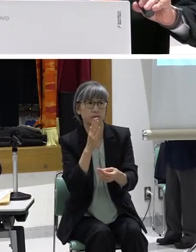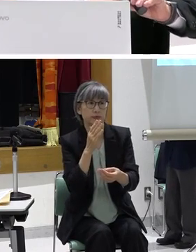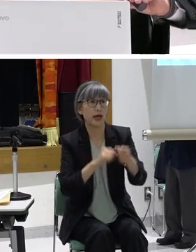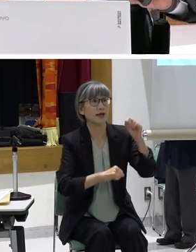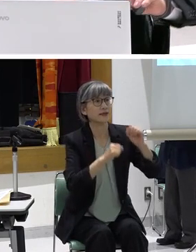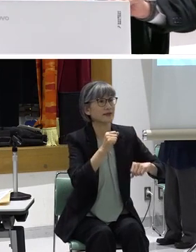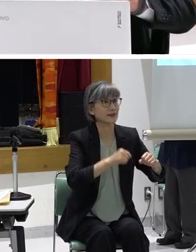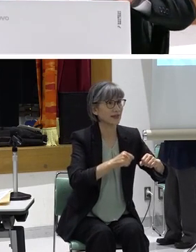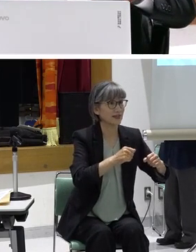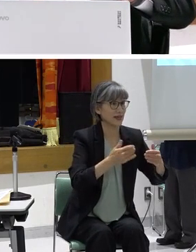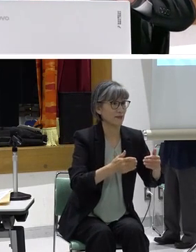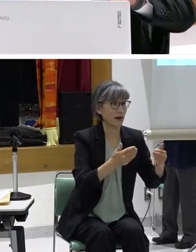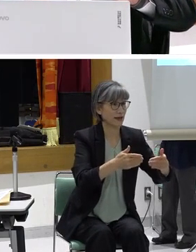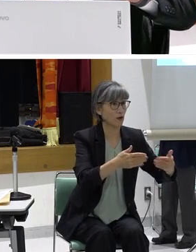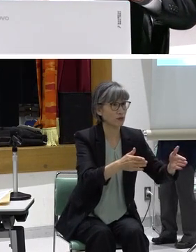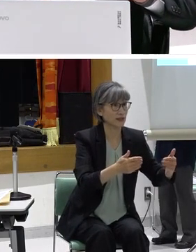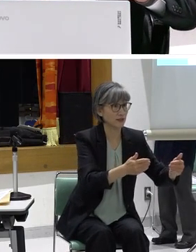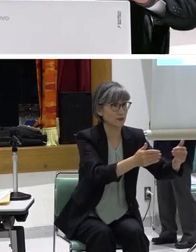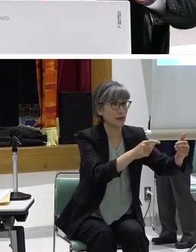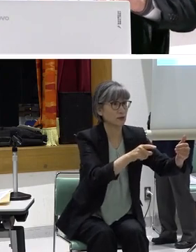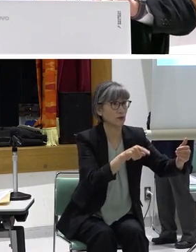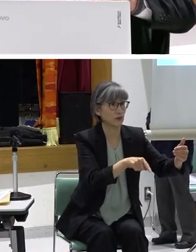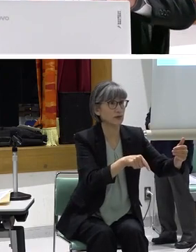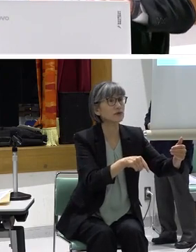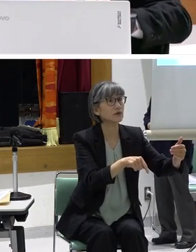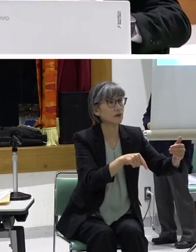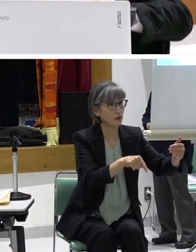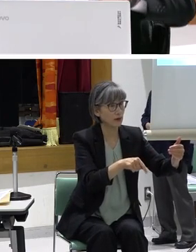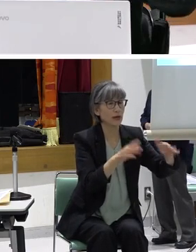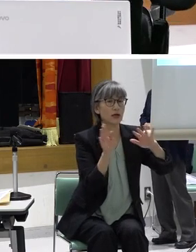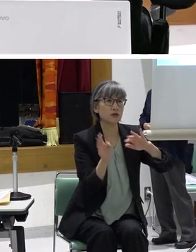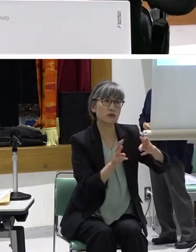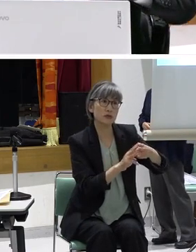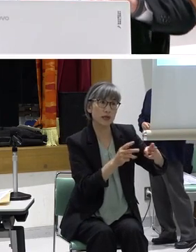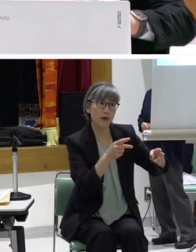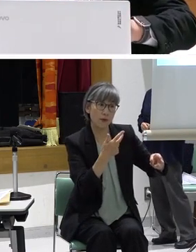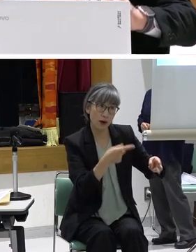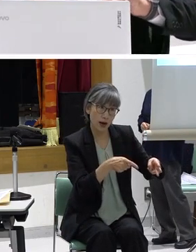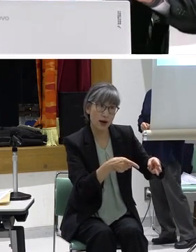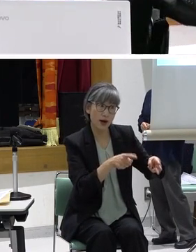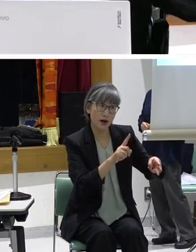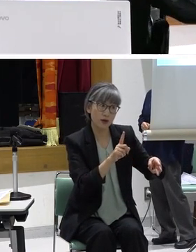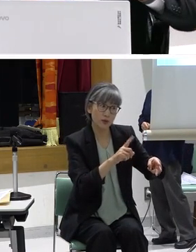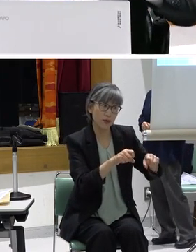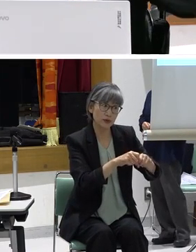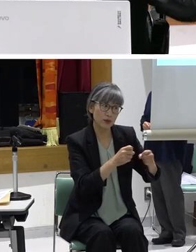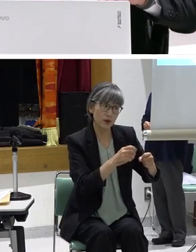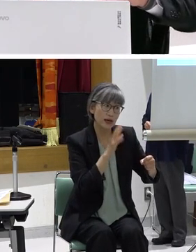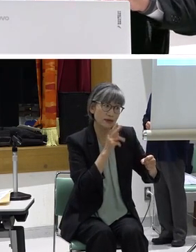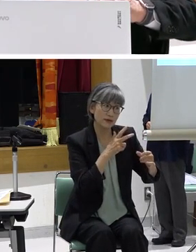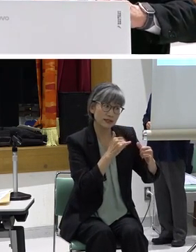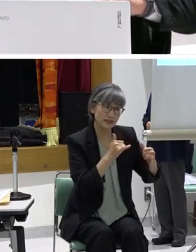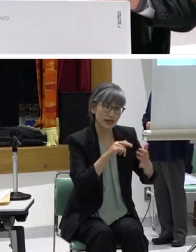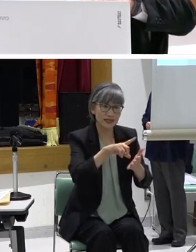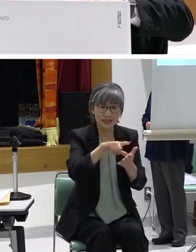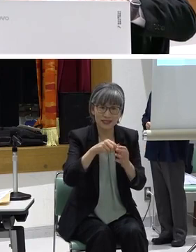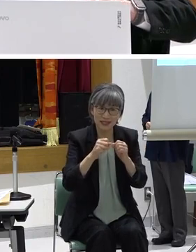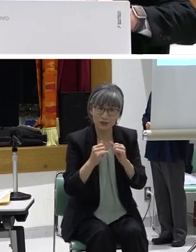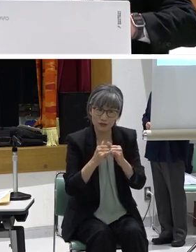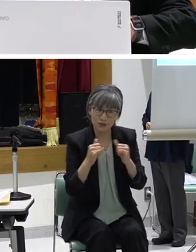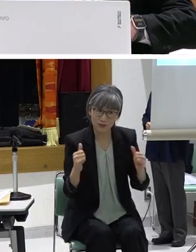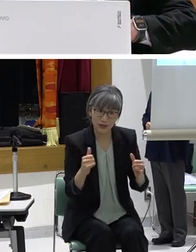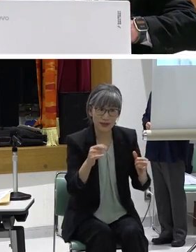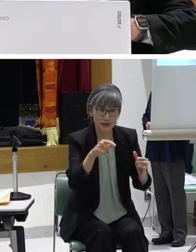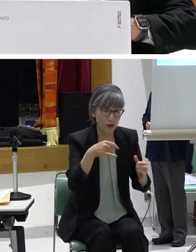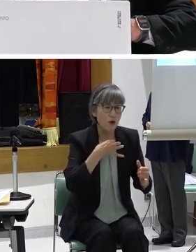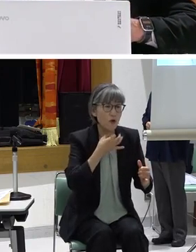項と言われる部分をどういうふうに、まあ、そうなら例えば吹田なら吹田の障害当事者や地域の方々がやっぱりこういう町に